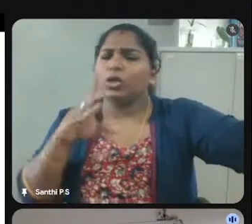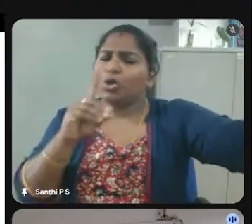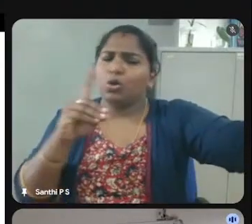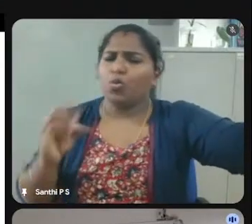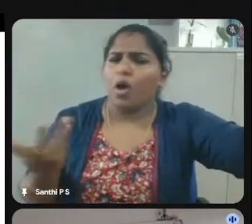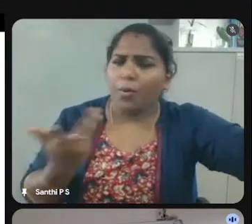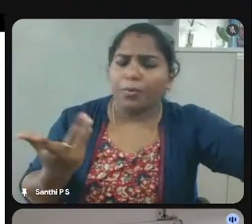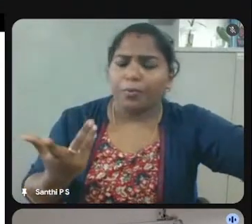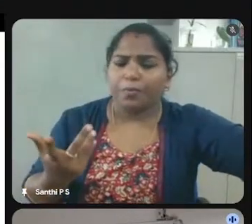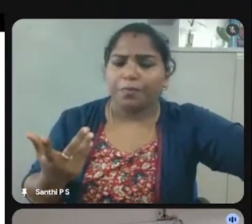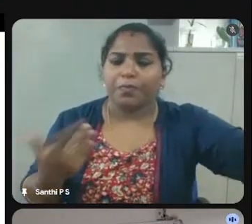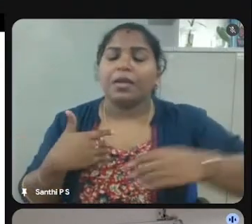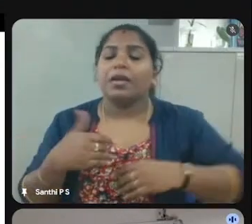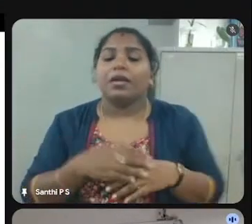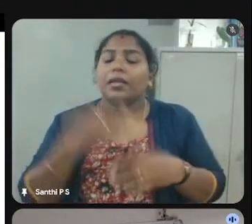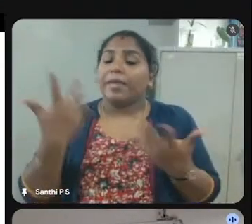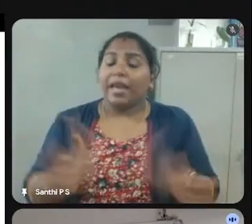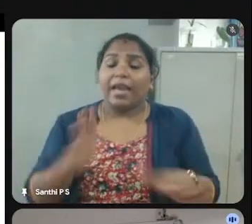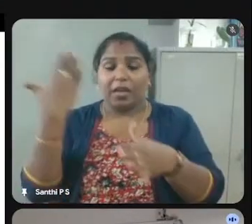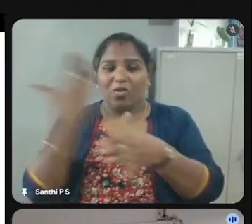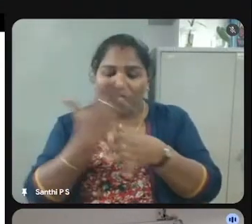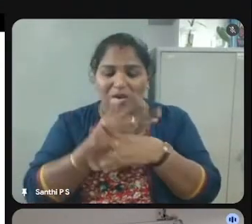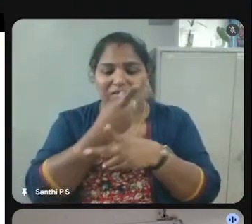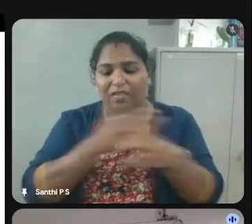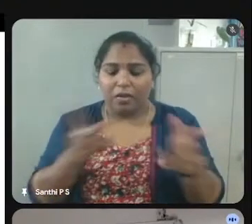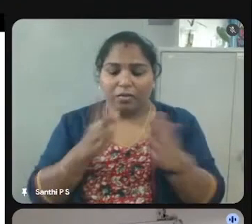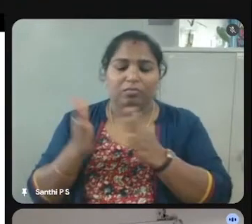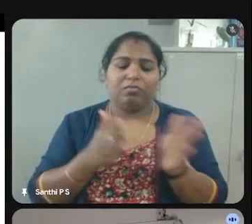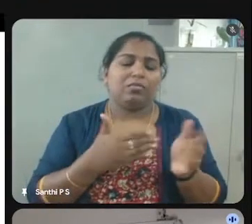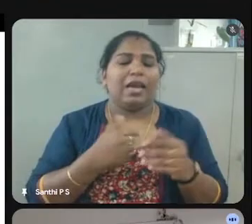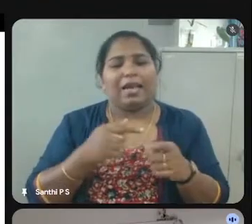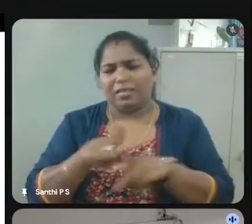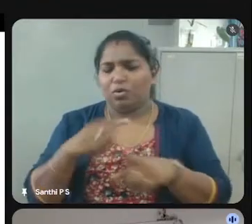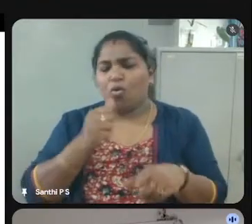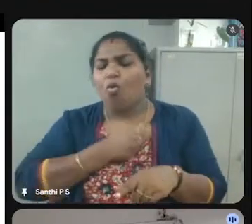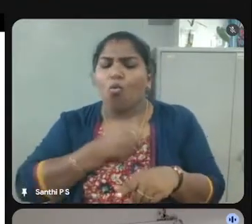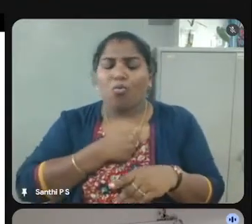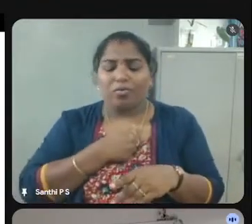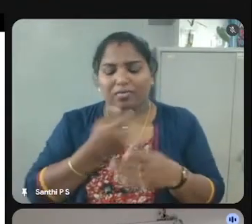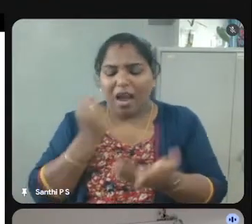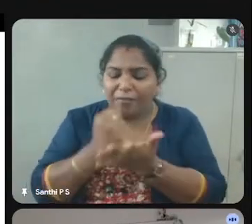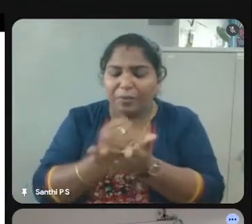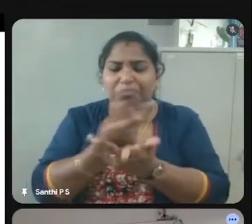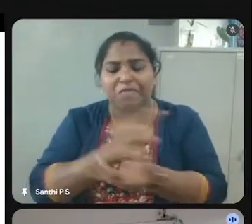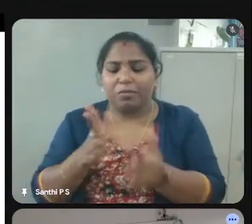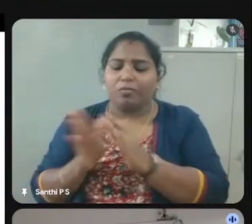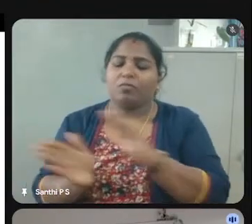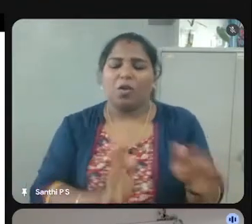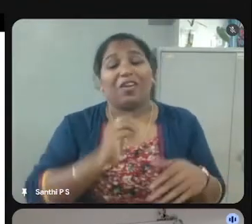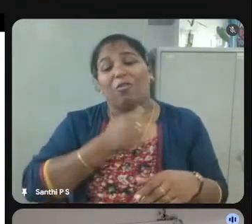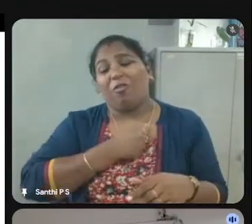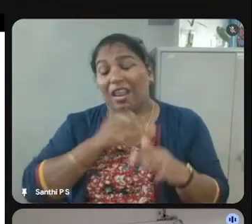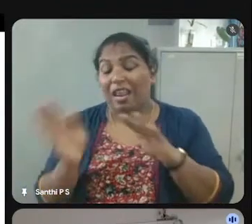നമ്മൾ നമ്മുടെ കാര്യങ്ങൾ പലപ്പോഴും ഇങ്ങനെ മാറ്റി വെക്കാറുണ്ട്. എന്റെ കാര്യമല്ലേ മാറ്റി വെക്കാൻ പറ്റൂ എന്നുള്ള രീതിയിൽ നമ്മൾ പലപ്പോഴും മാറ്റി വെക്കാറുണ്ട്.